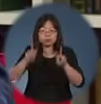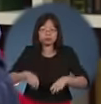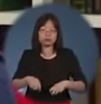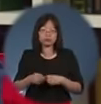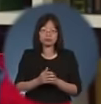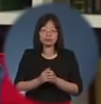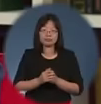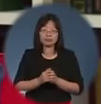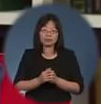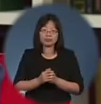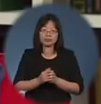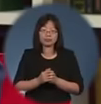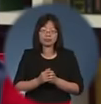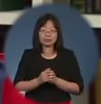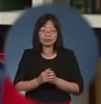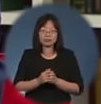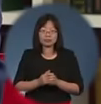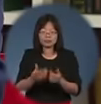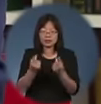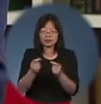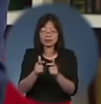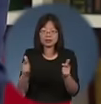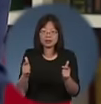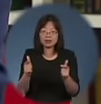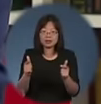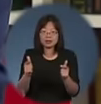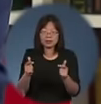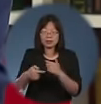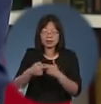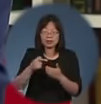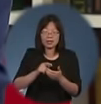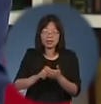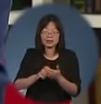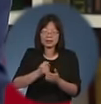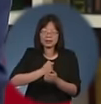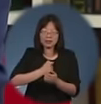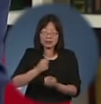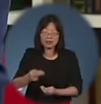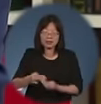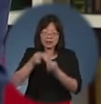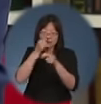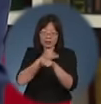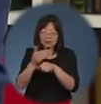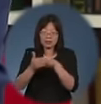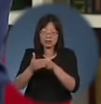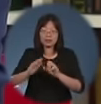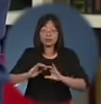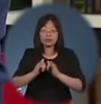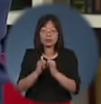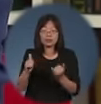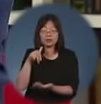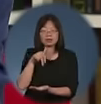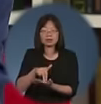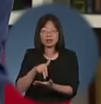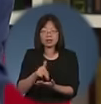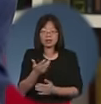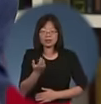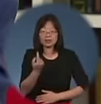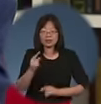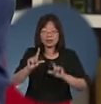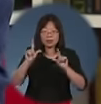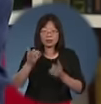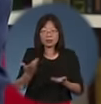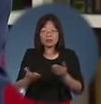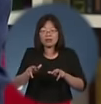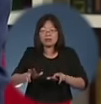어 어 이런 것들이 점점점 쌓여 나가고 있기 때문에 국민들은 81년에 비하면